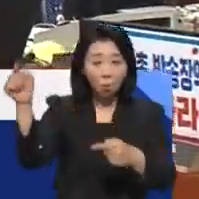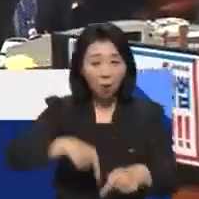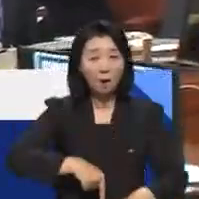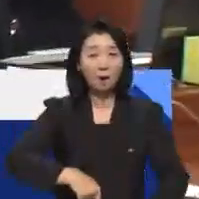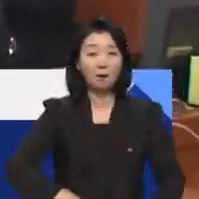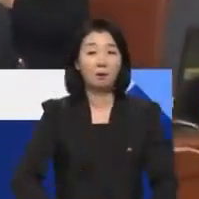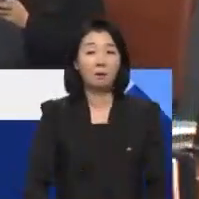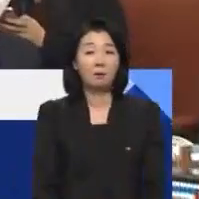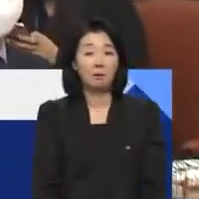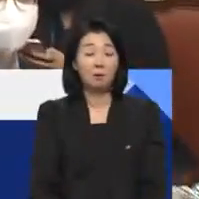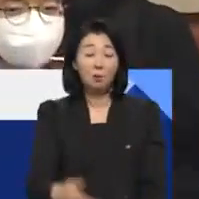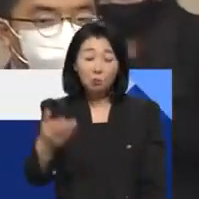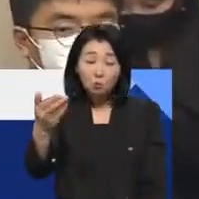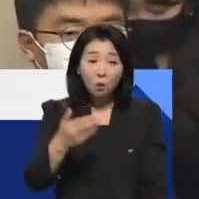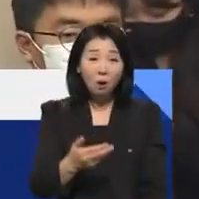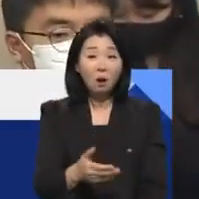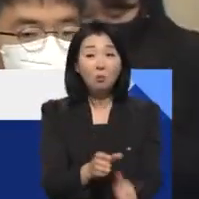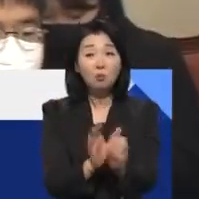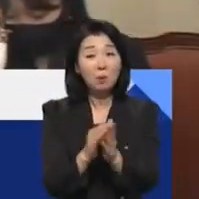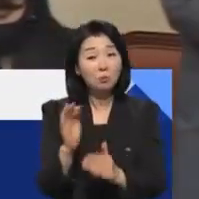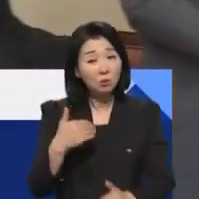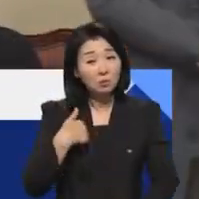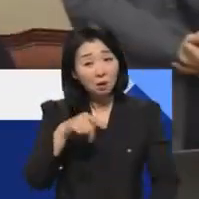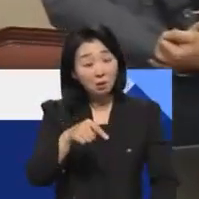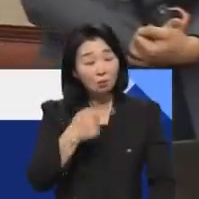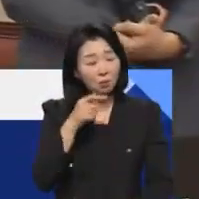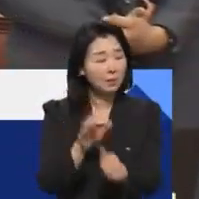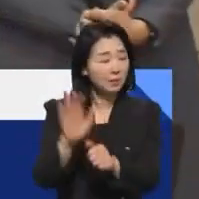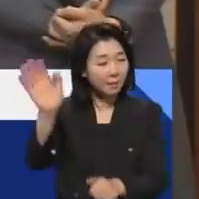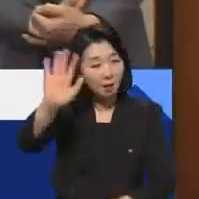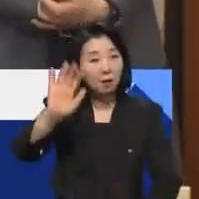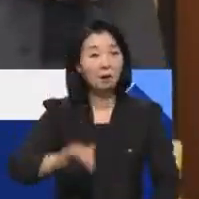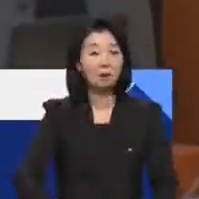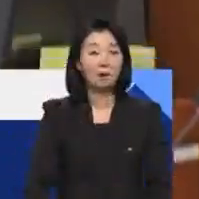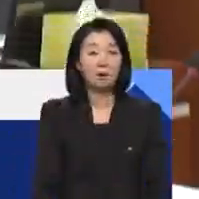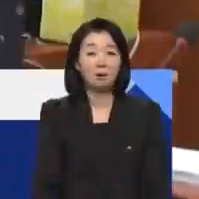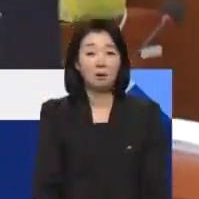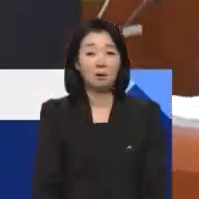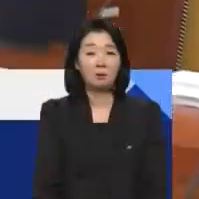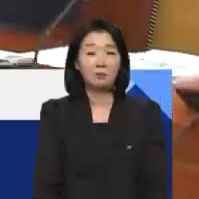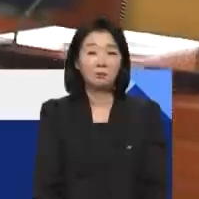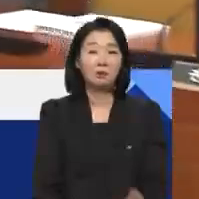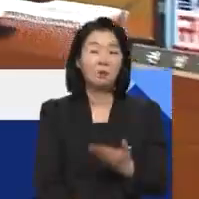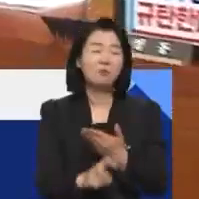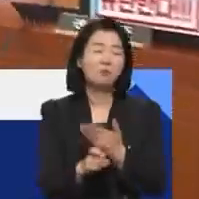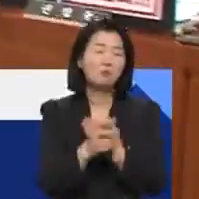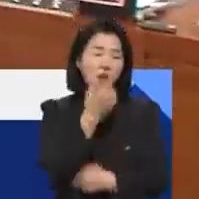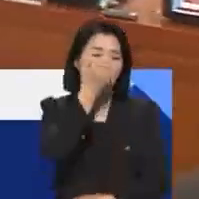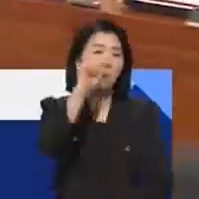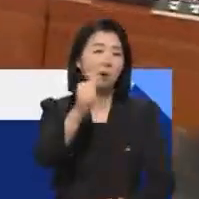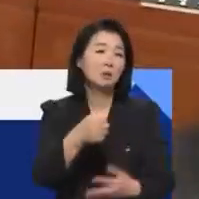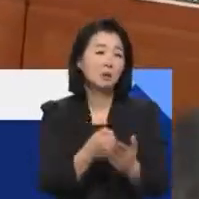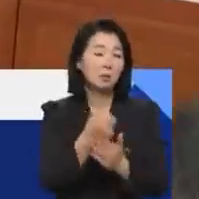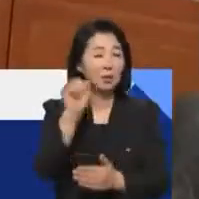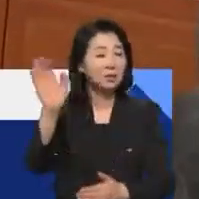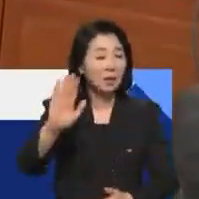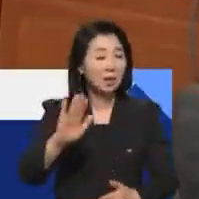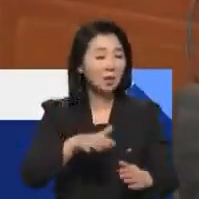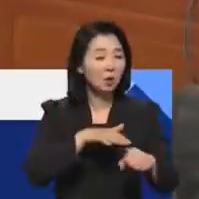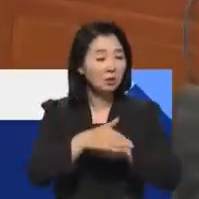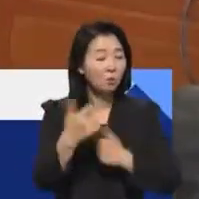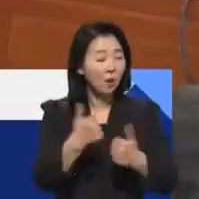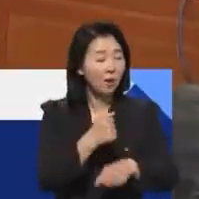주면 돼요. 위임하면 돼. 자리를. 네, 위임하자면. 장난하는 거 그렇죠. 그러니까 위원장이 이런 식으로 회의 진행을